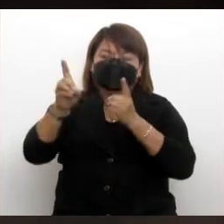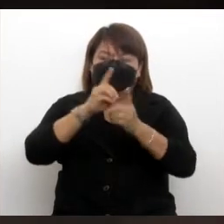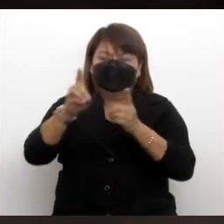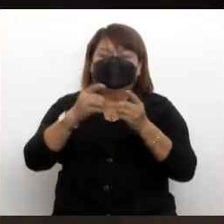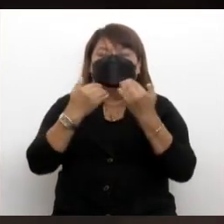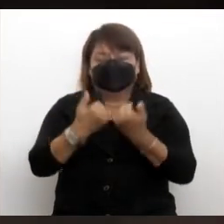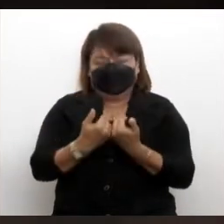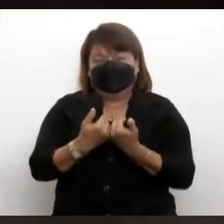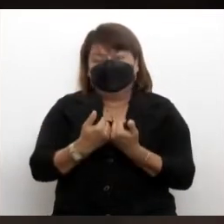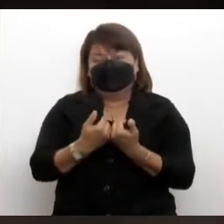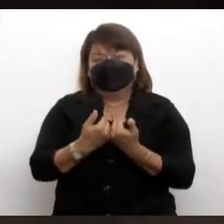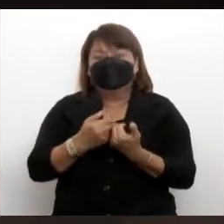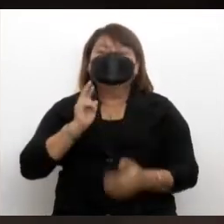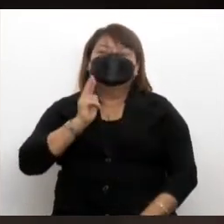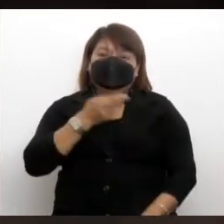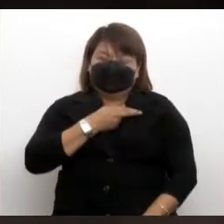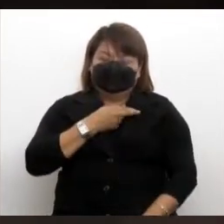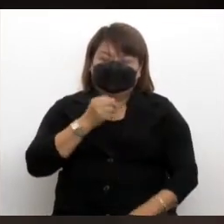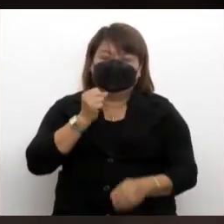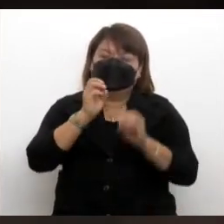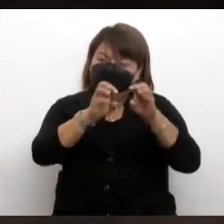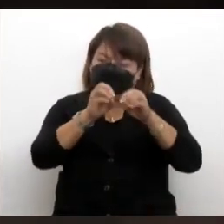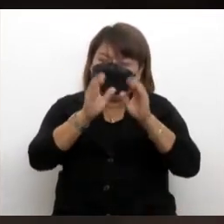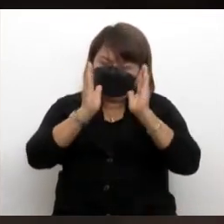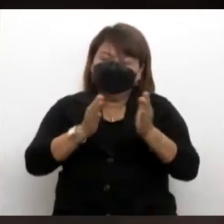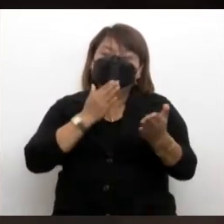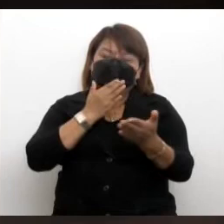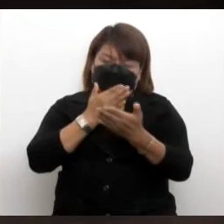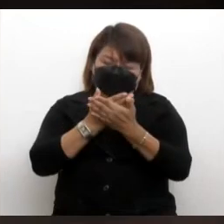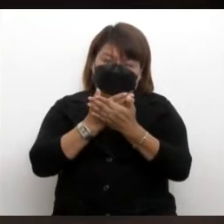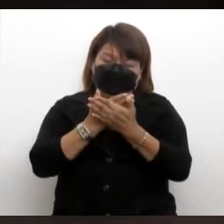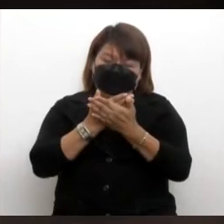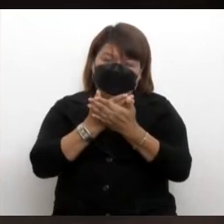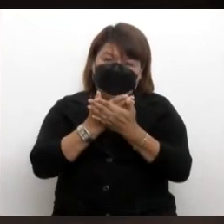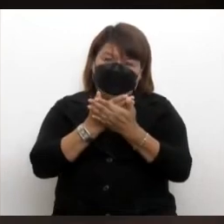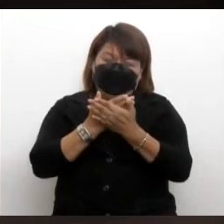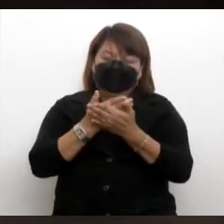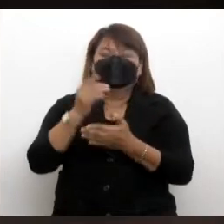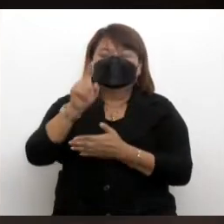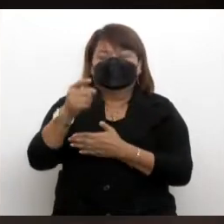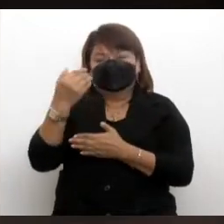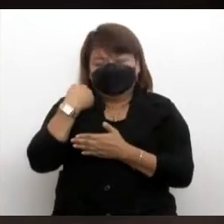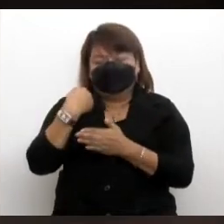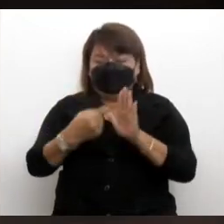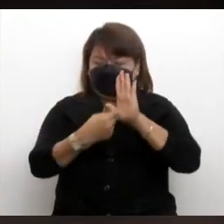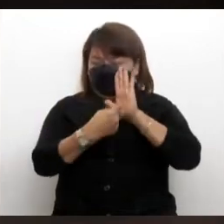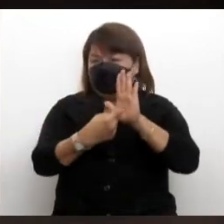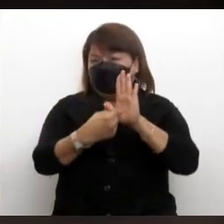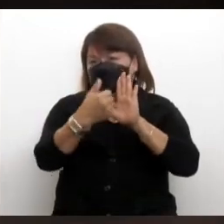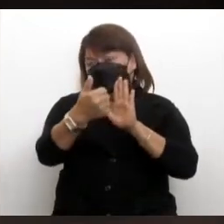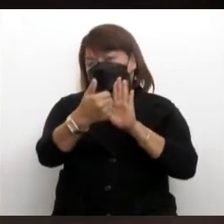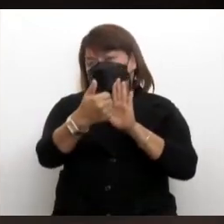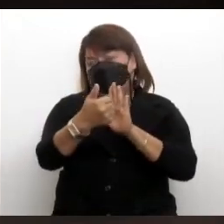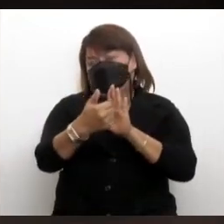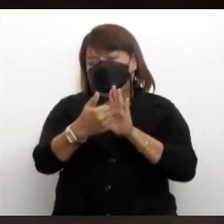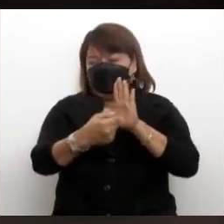จุบันนะคะเราจะต้องสร้างคนดีนะคะการที่จะสร้างคนดีจะต้องมีแบบอย่างที่ดีแบบอย่างที่ดี